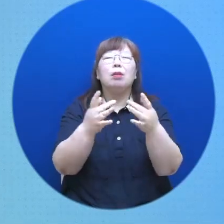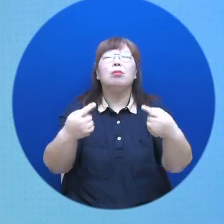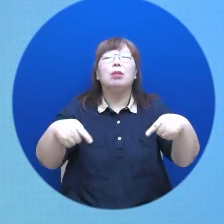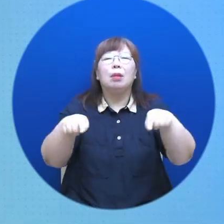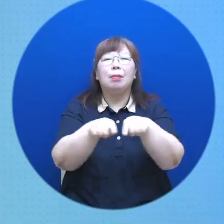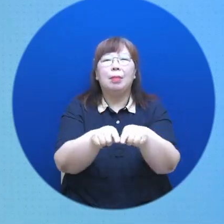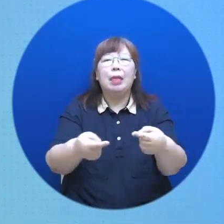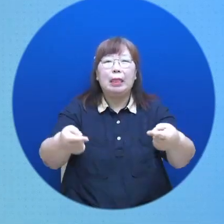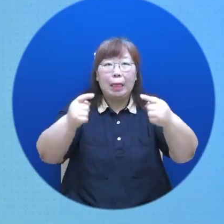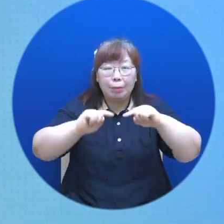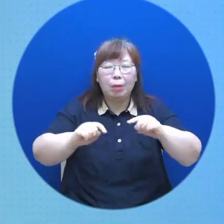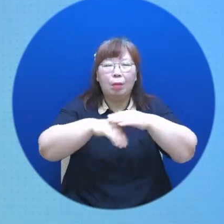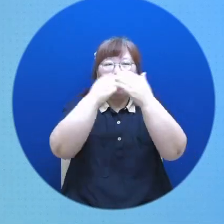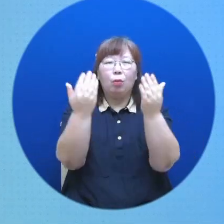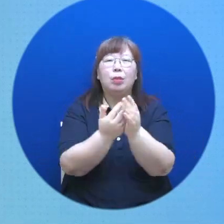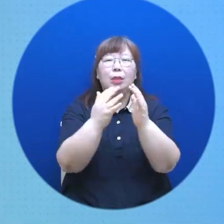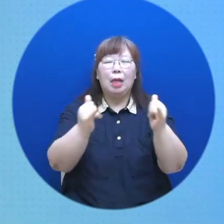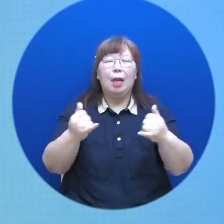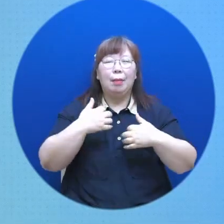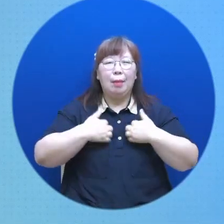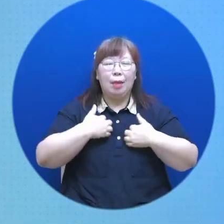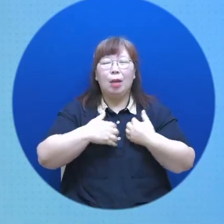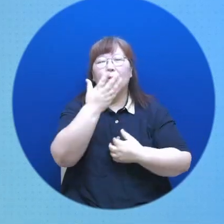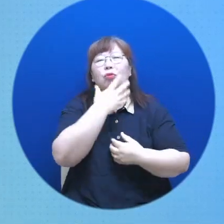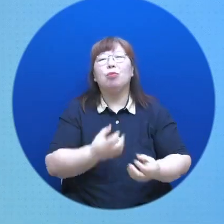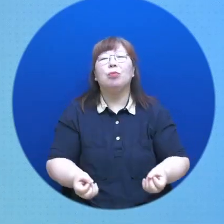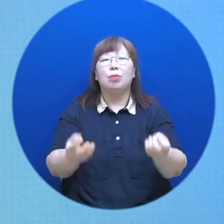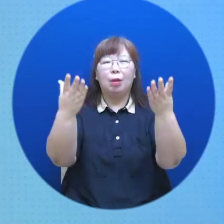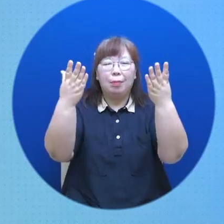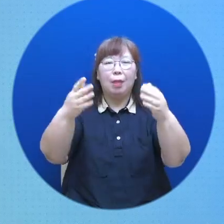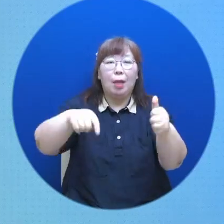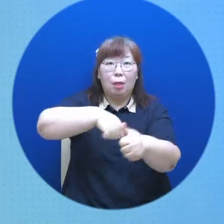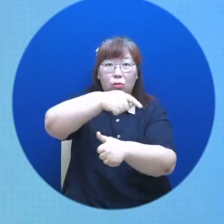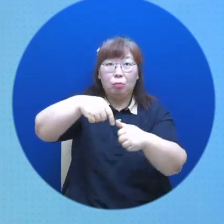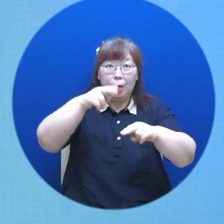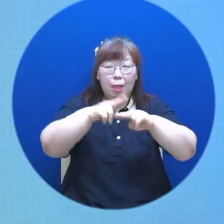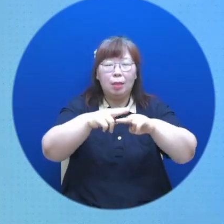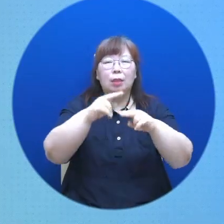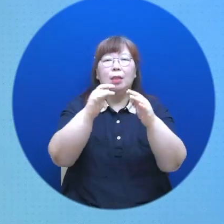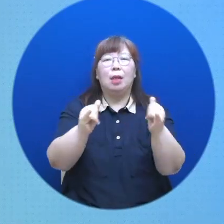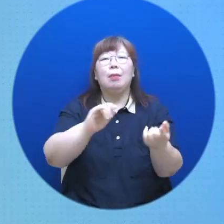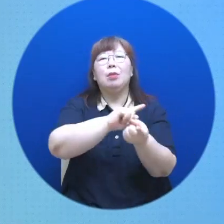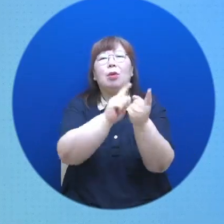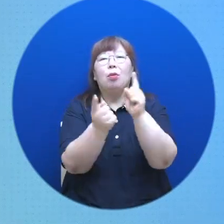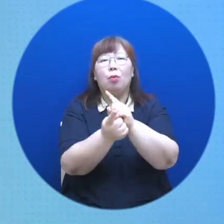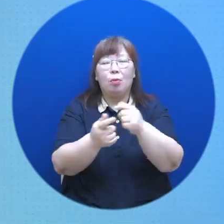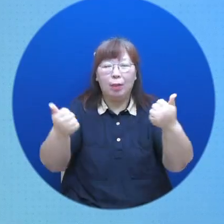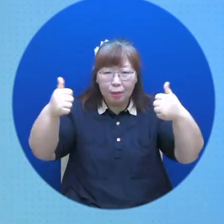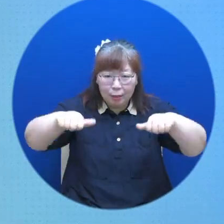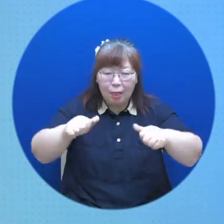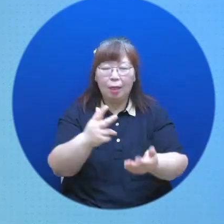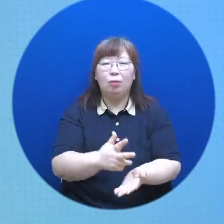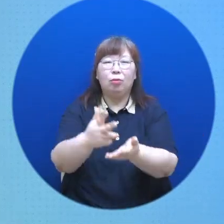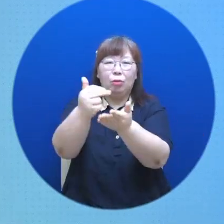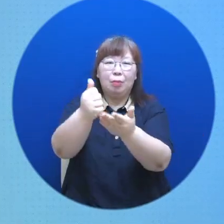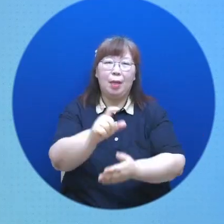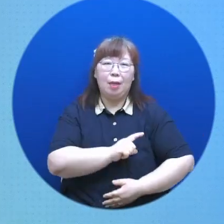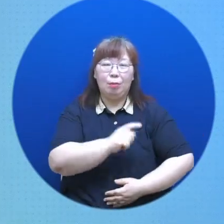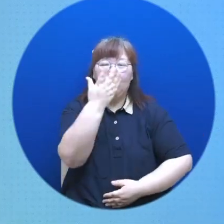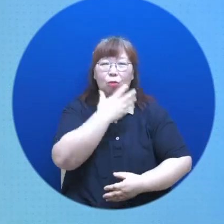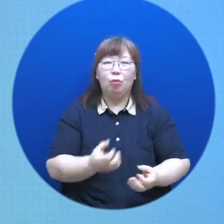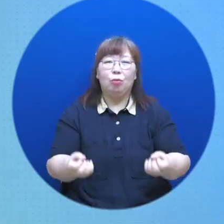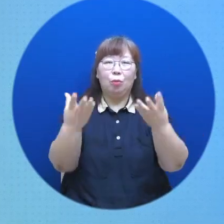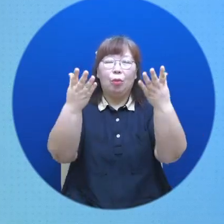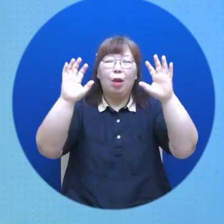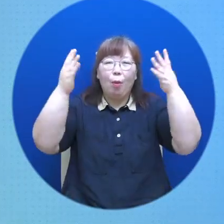분들 주님의 이름으로 환영하고 축복합니다. 우리 앞뒤 좌우에 계신 분들에게 인사하죠. 주님의 이름으로 환영하고